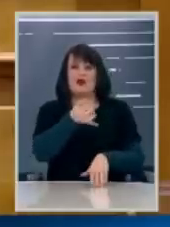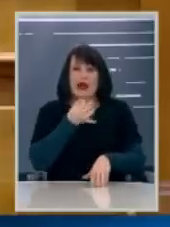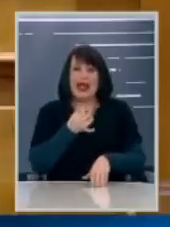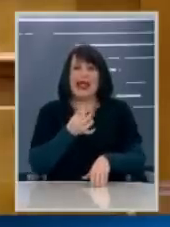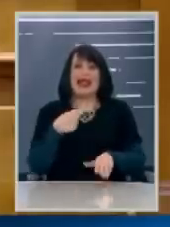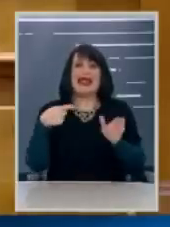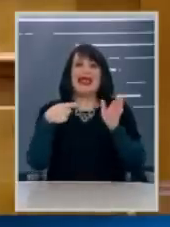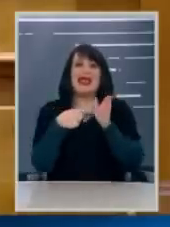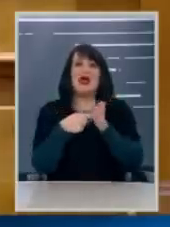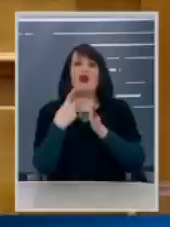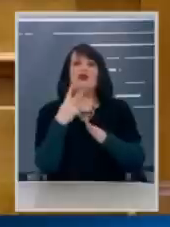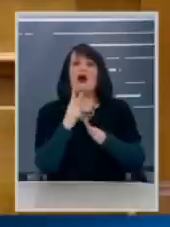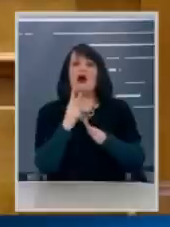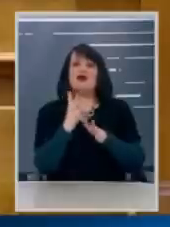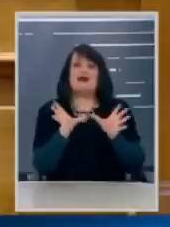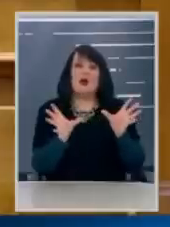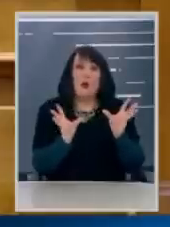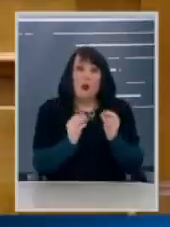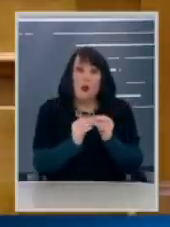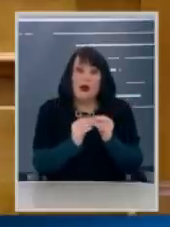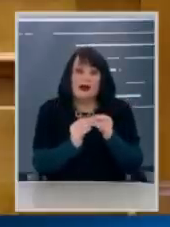1.200 μεικτό ή μεγίστη σύνταξη.